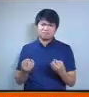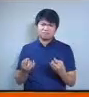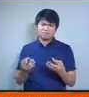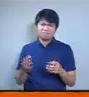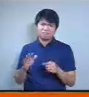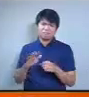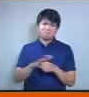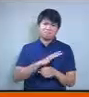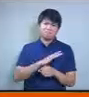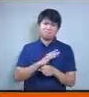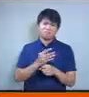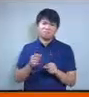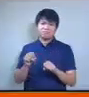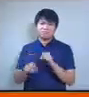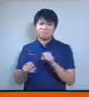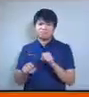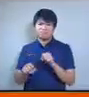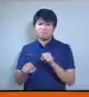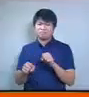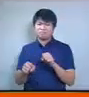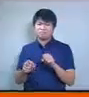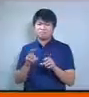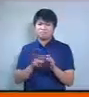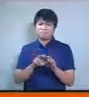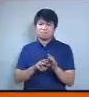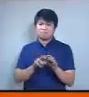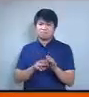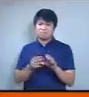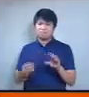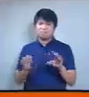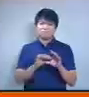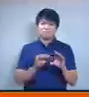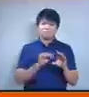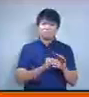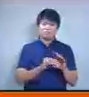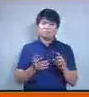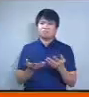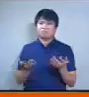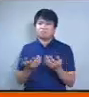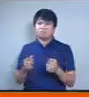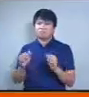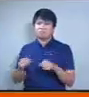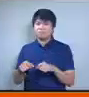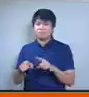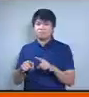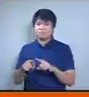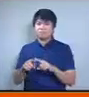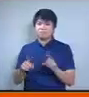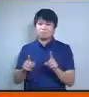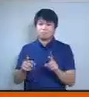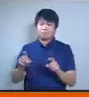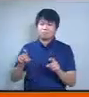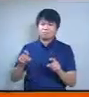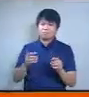So isasaksak namin yung mga pasahero kung saan pwede and then we will mount recovery flights. Pero ito po ay aayusin